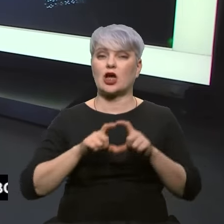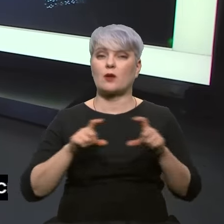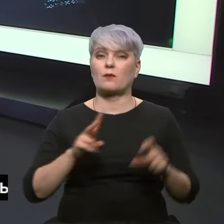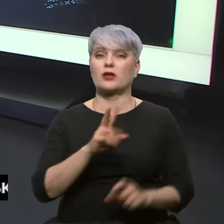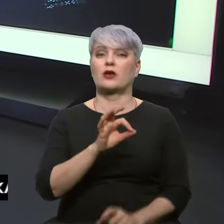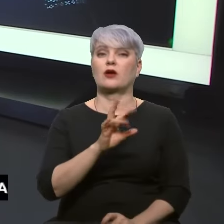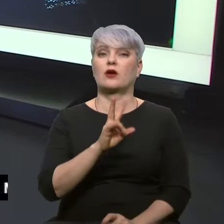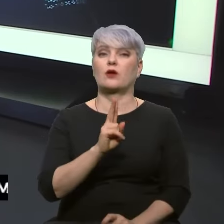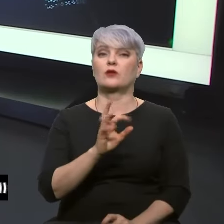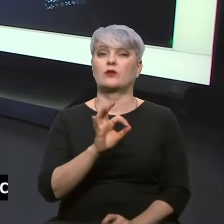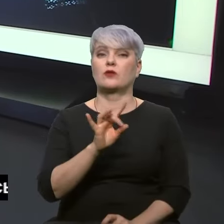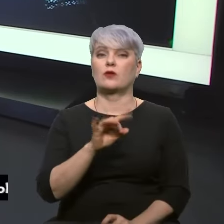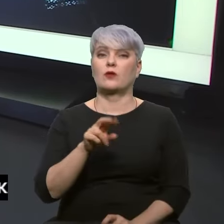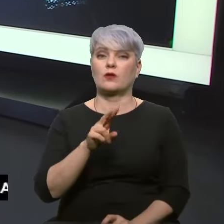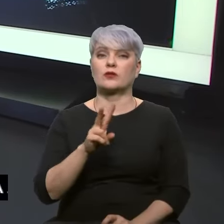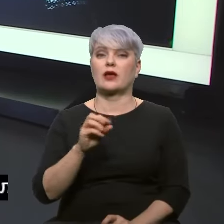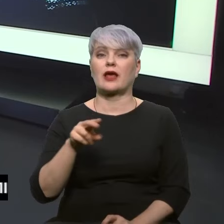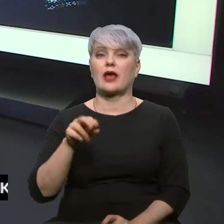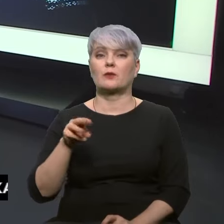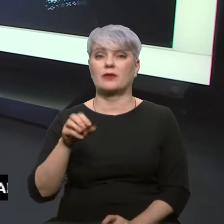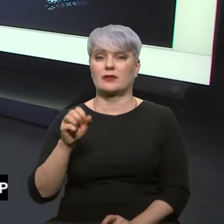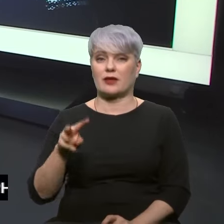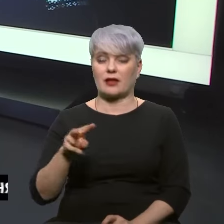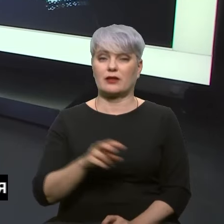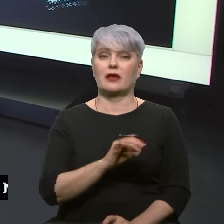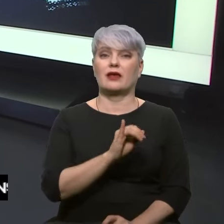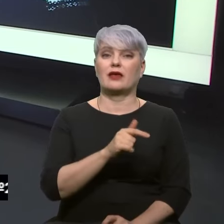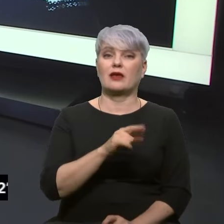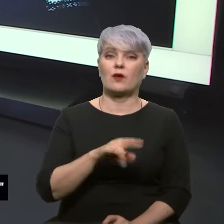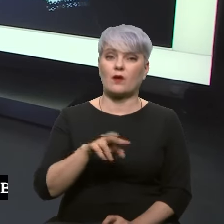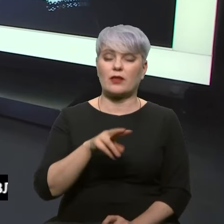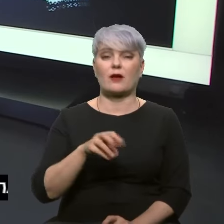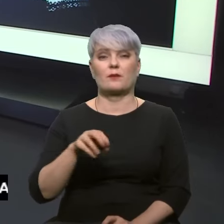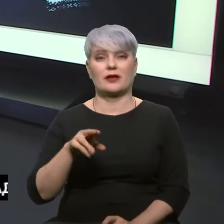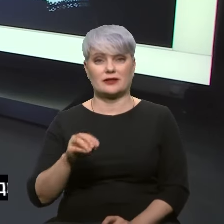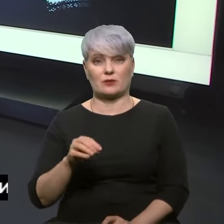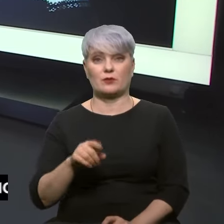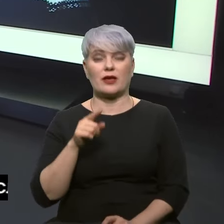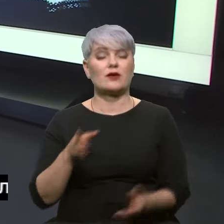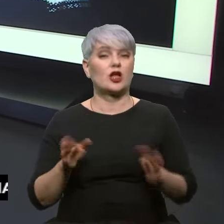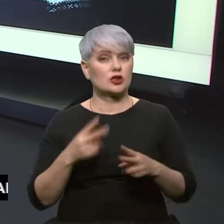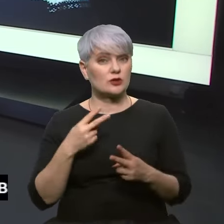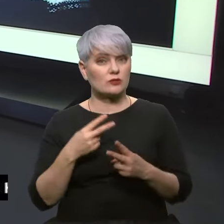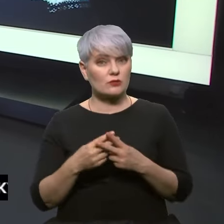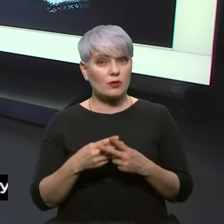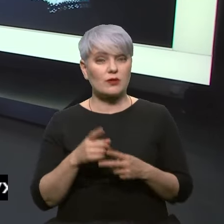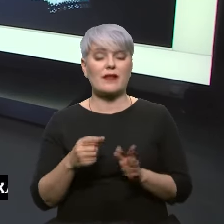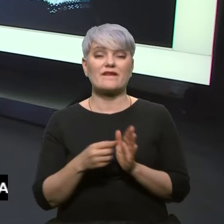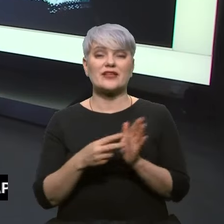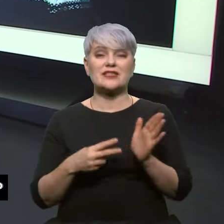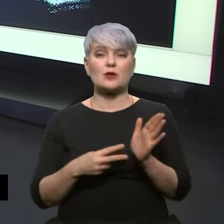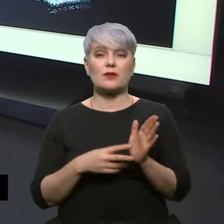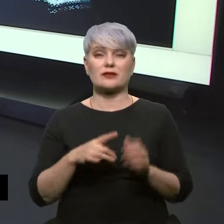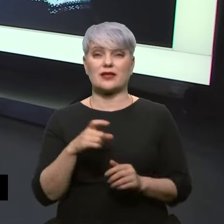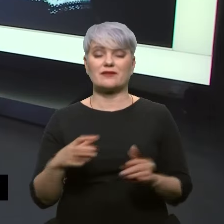заволодінні землею в Київській області. Водночас суд майже в 17 разів зменшив йому заставу – до